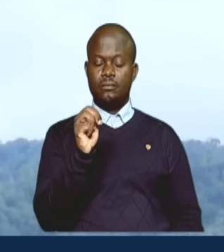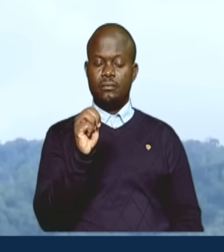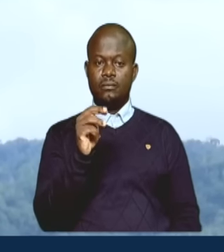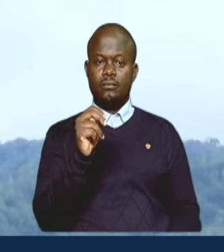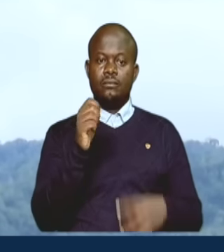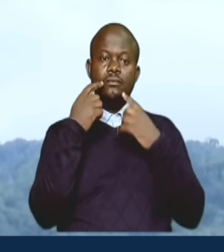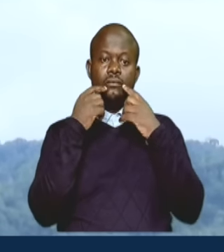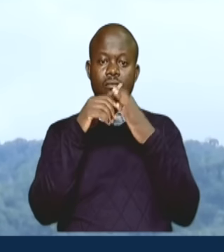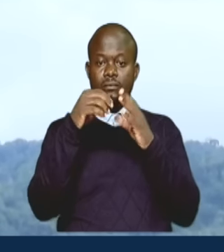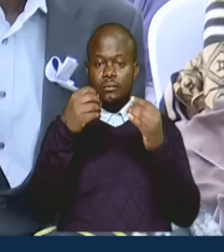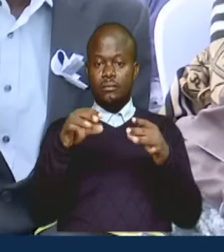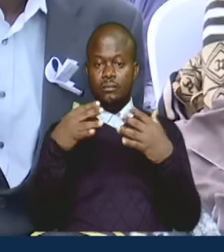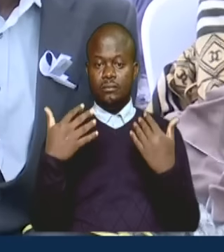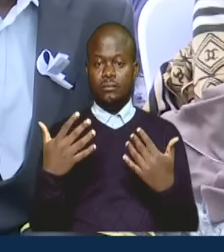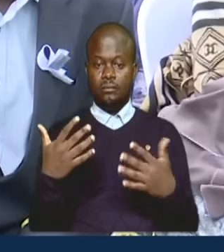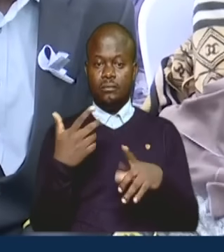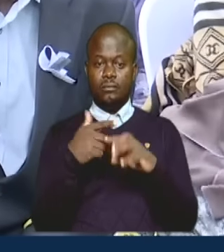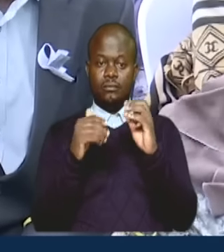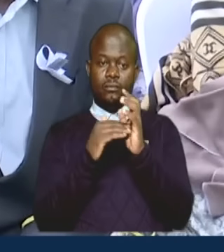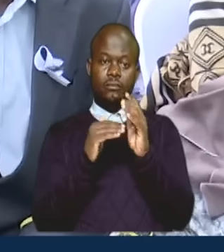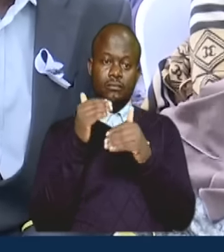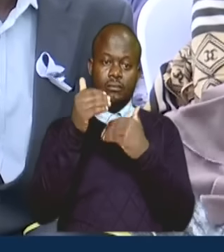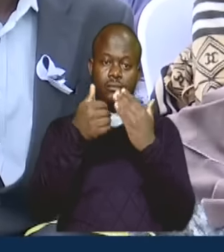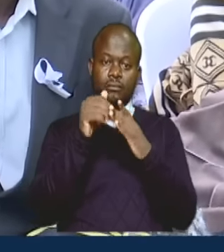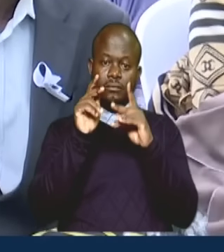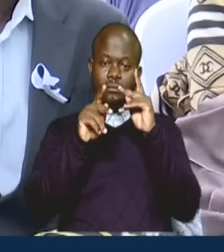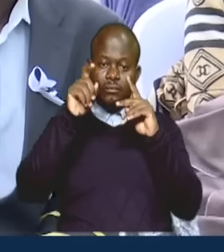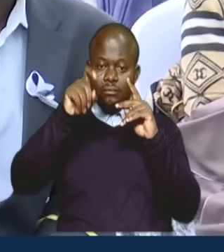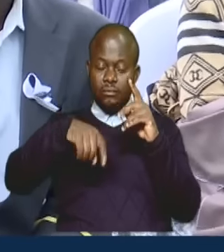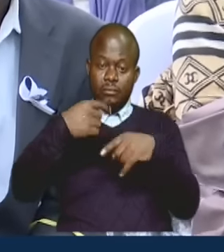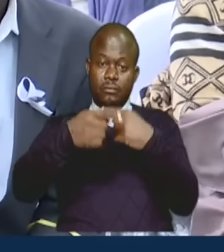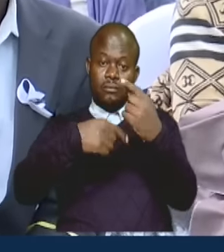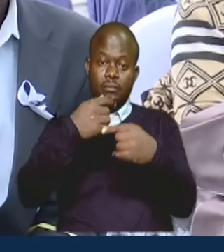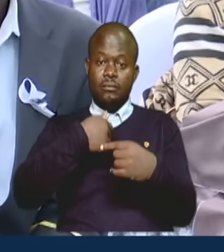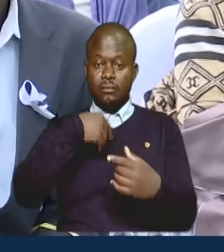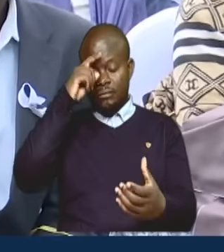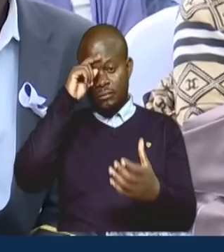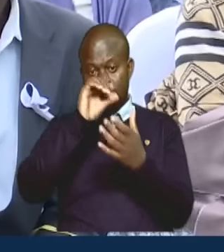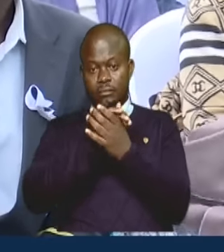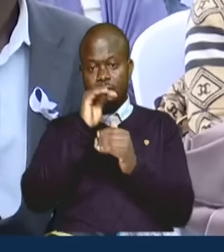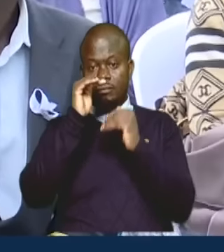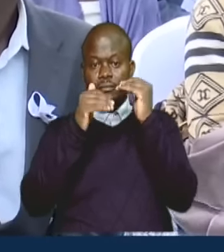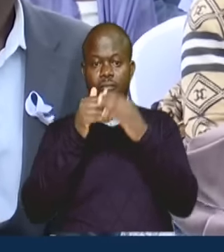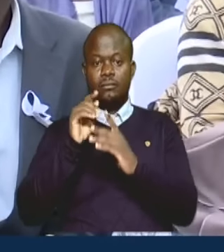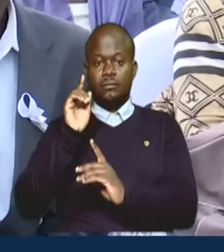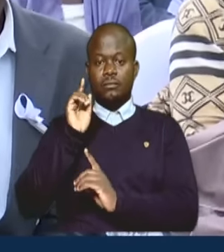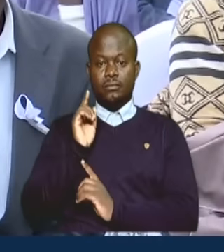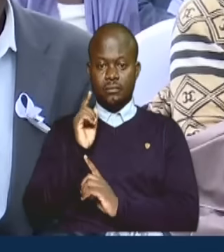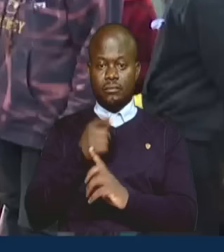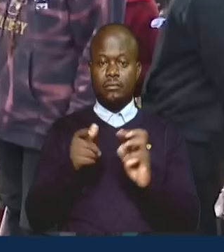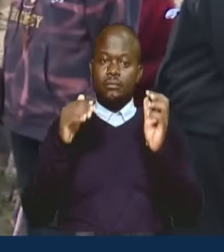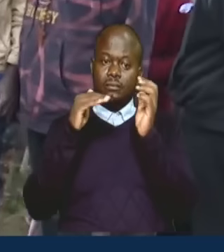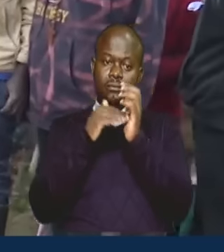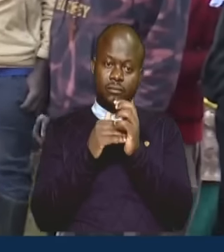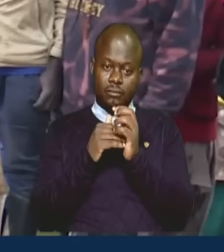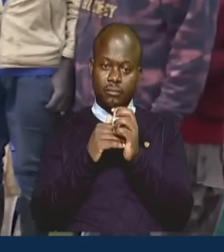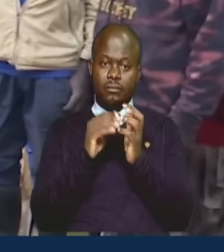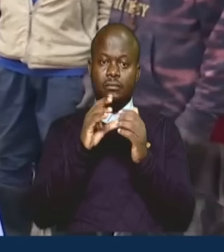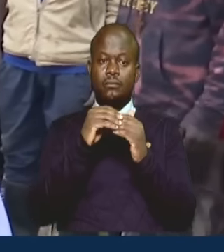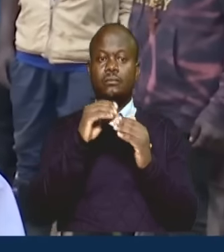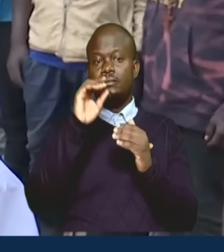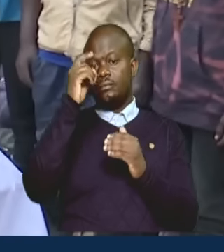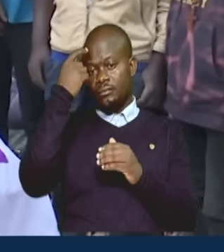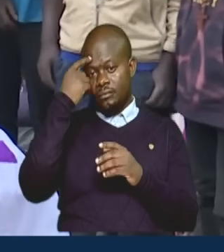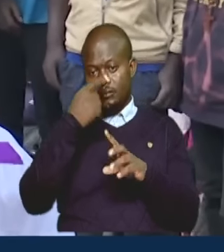igihugu cyatakaje amaboko, gusa ngo abaturage bakwiye gukomeza kugirira icyizere inzego z'umutekano. Ngo inzego z'ubuyobozi bwite bwa leta